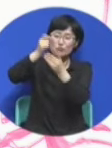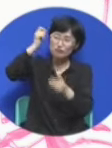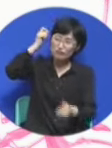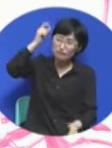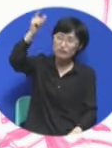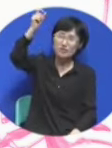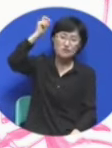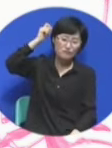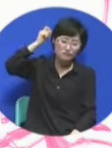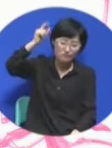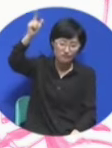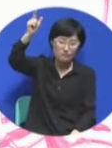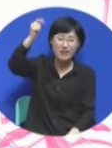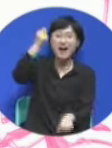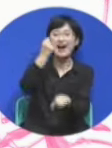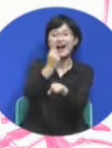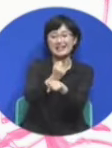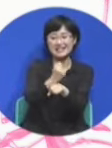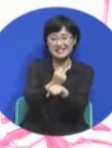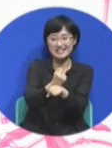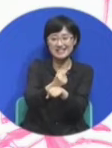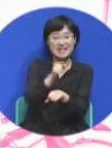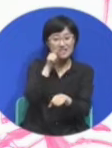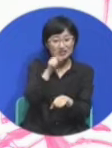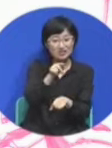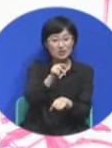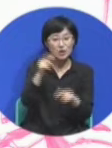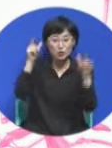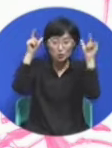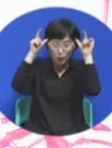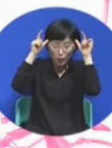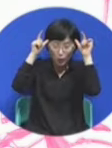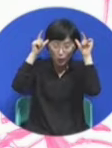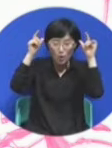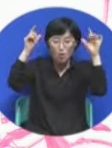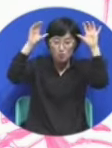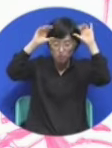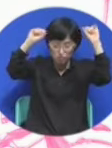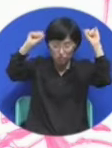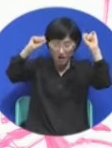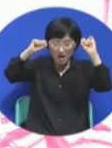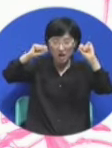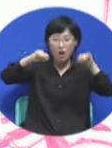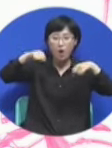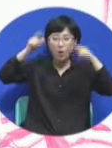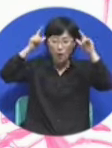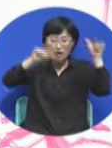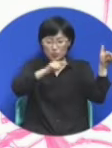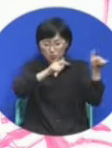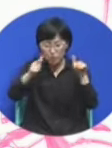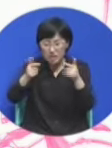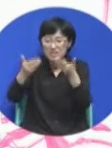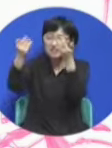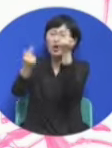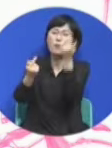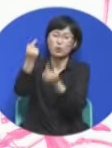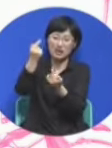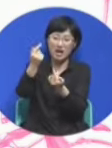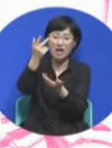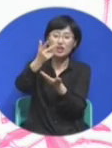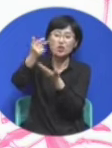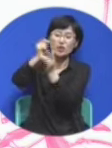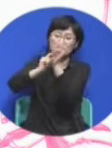감사함으로 하나님을 위대하시다 하리니 이것이 소 곧 뿔과 굽이 있는 황소를